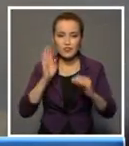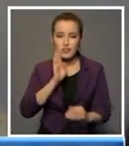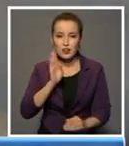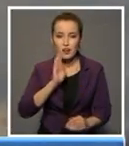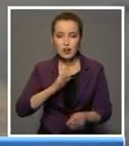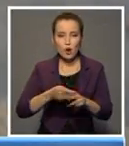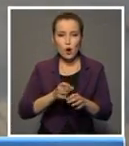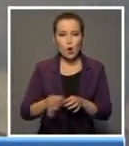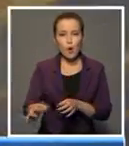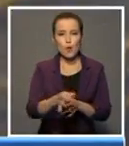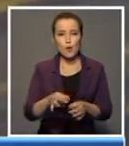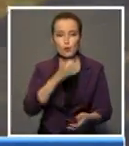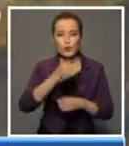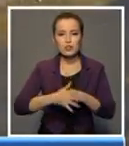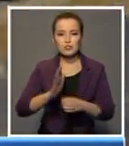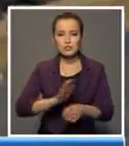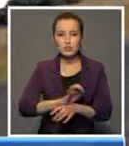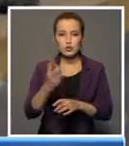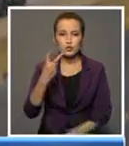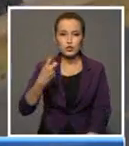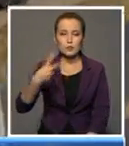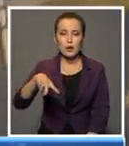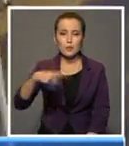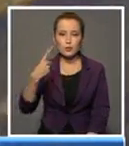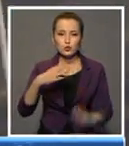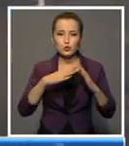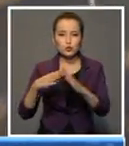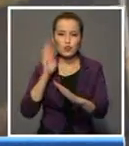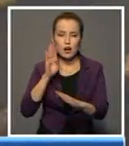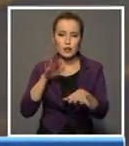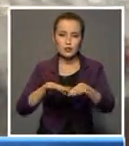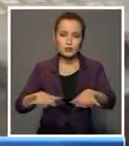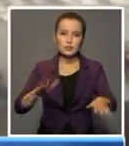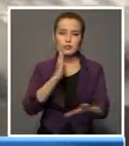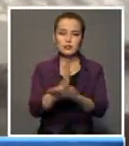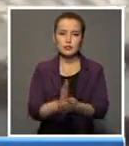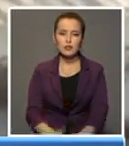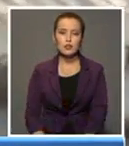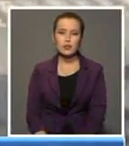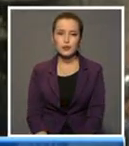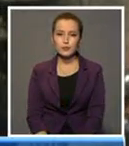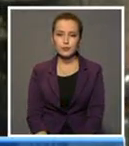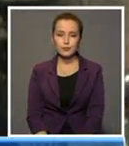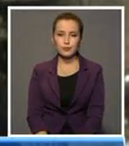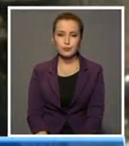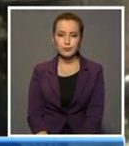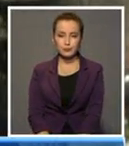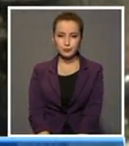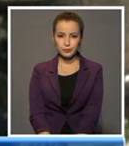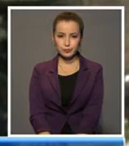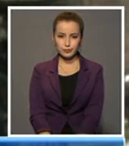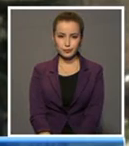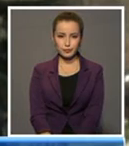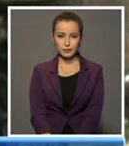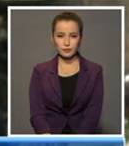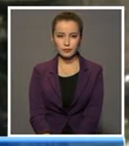қарай ойысуда. Бүгінде облыс бойынша әлі 221 тұрғын үй суда тұр. Мы ожидаем, что в городе